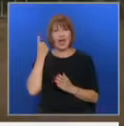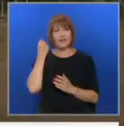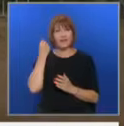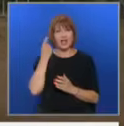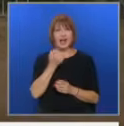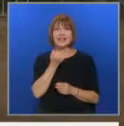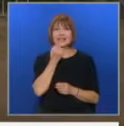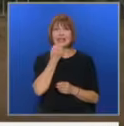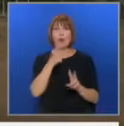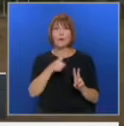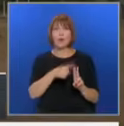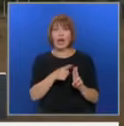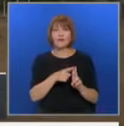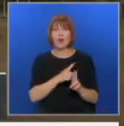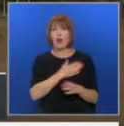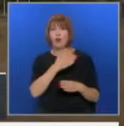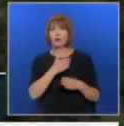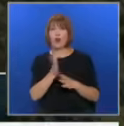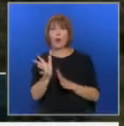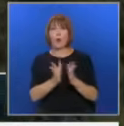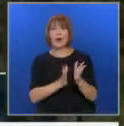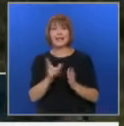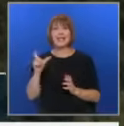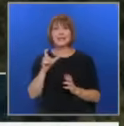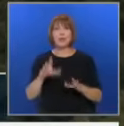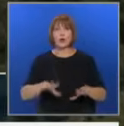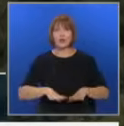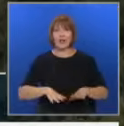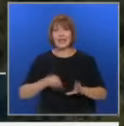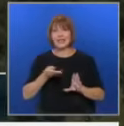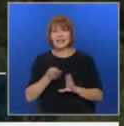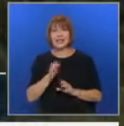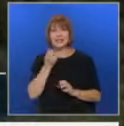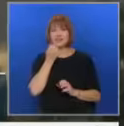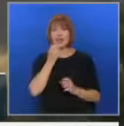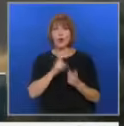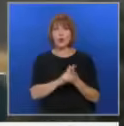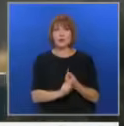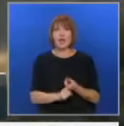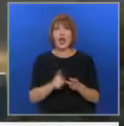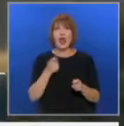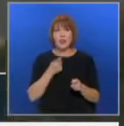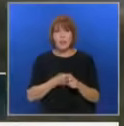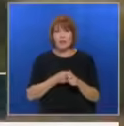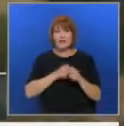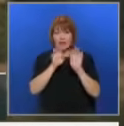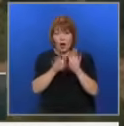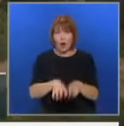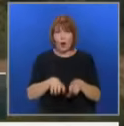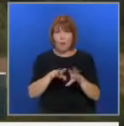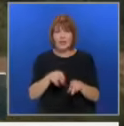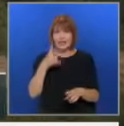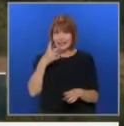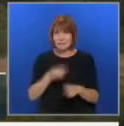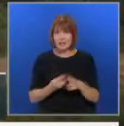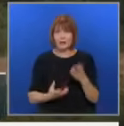село Поляново. Стигна до гората край Симеоновград и тръгна към Константиново днес следобед. Направени са просеки, които да спрат огъня.